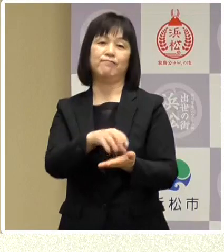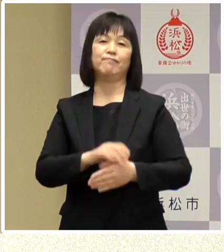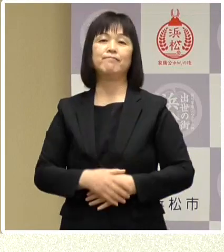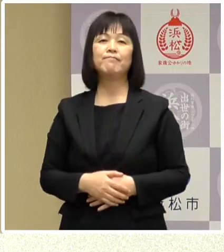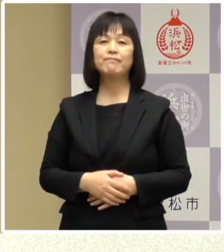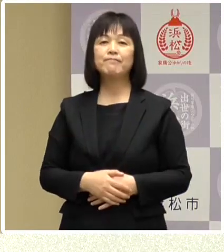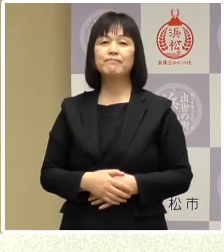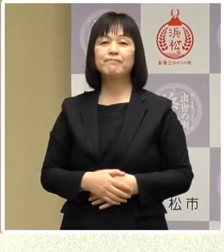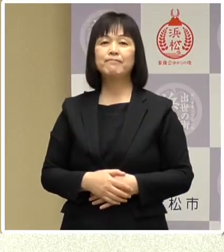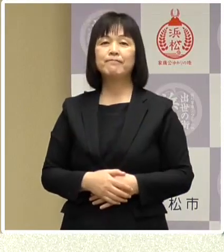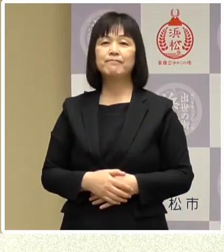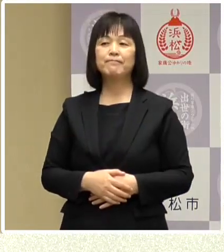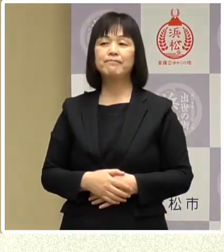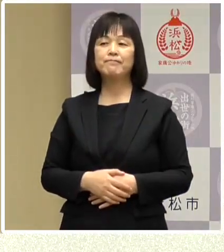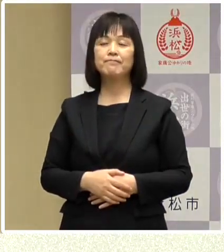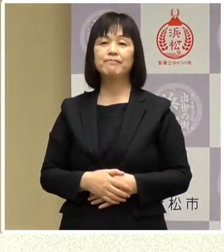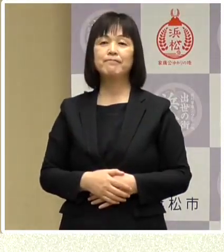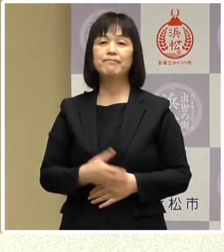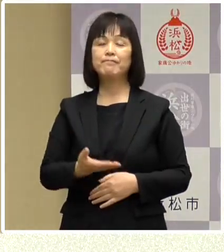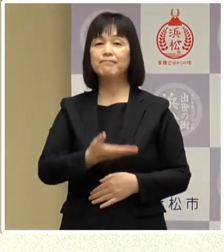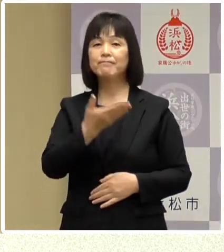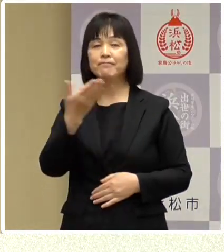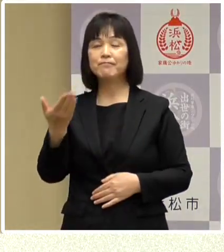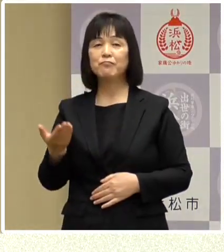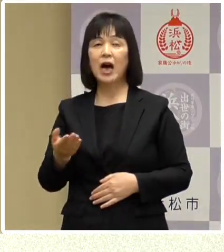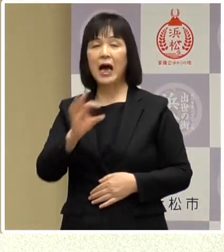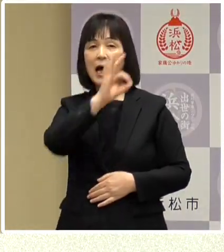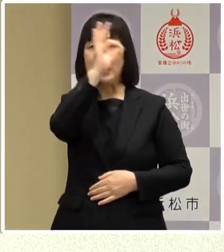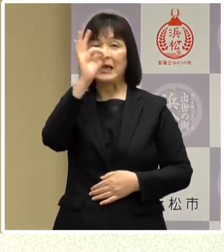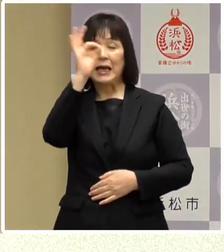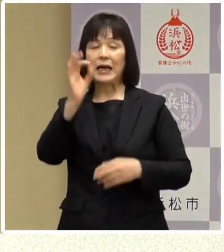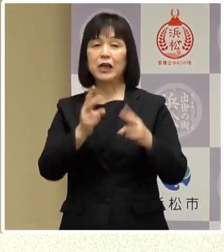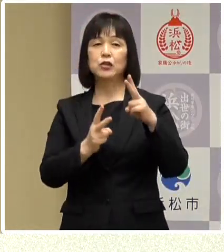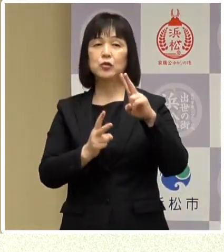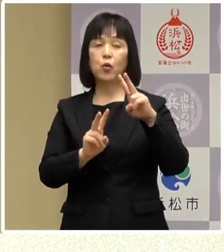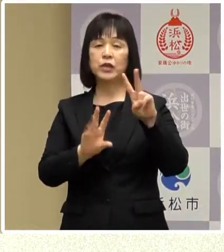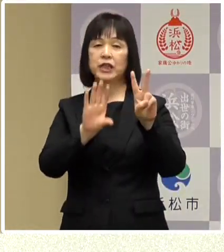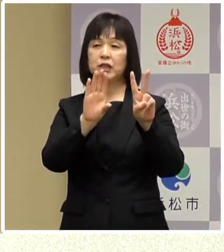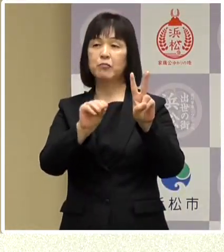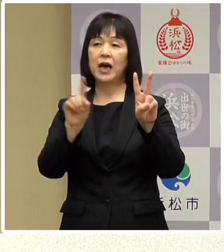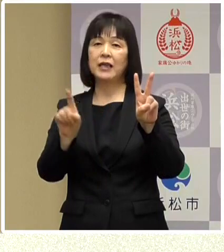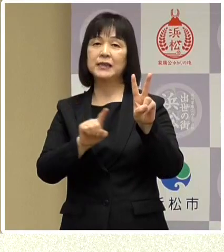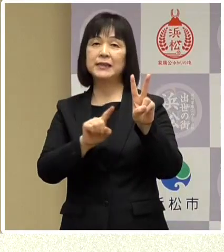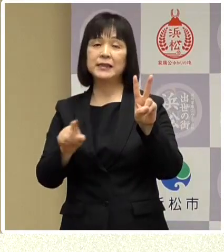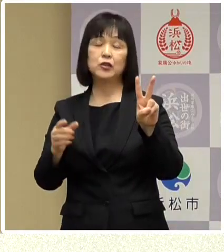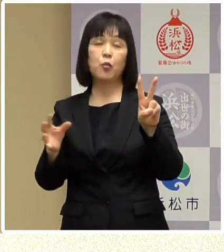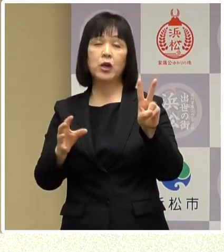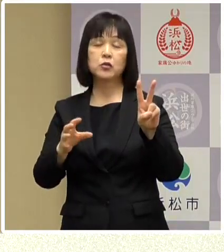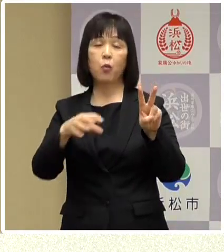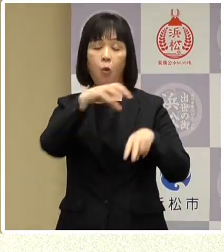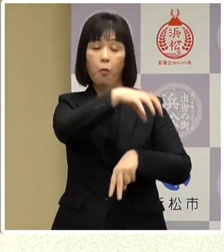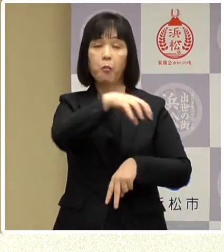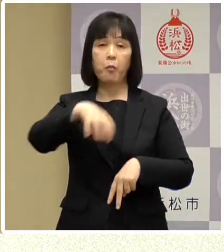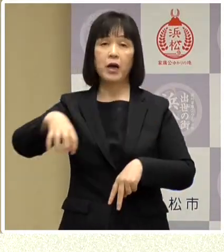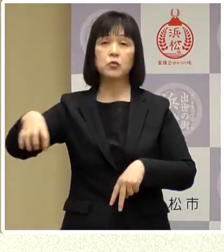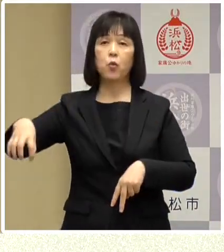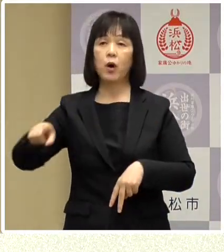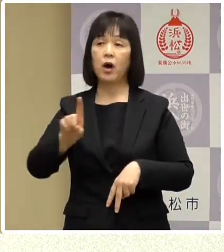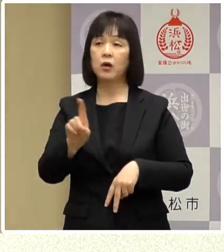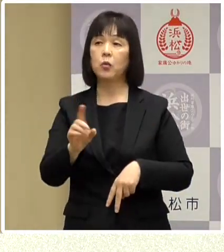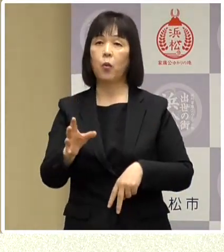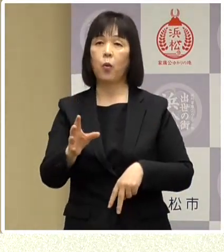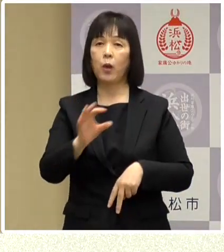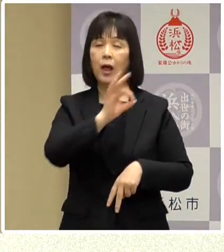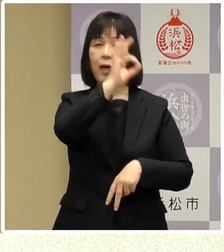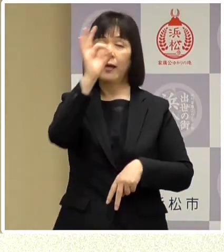い、 それから2万人の方っていうのはどの辺のエリアで、 はい、 観